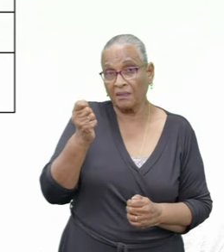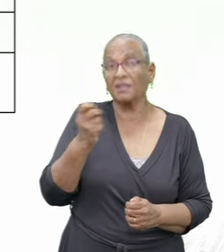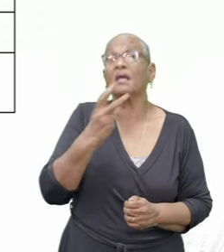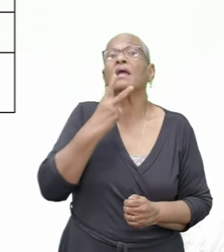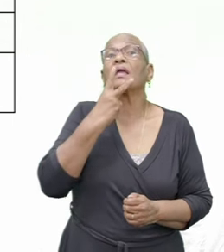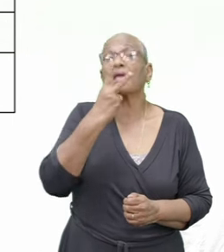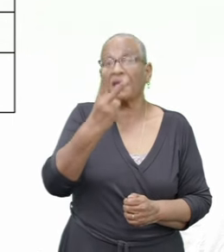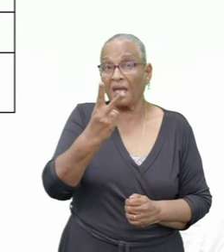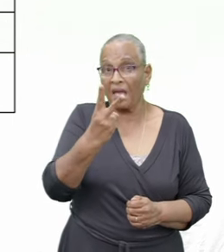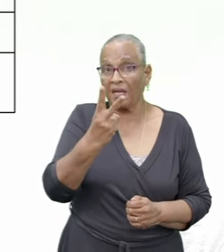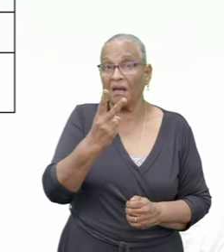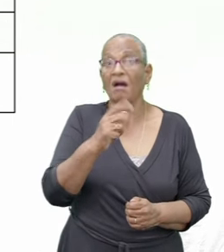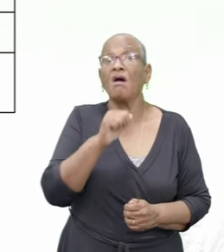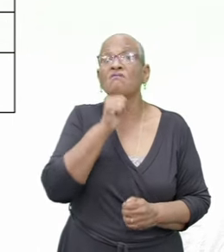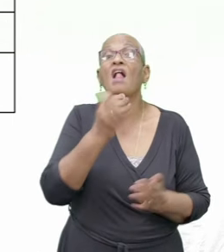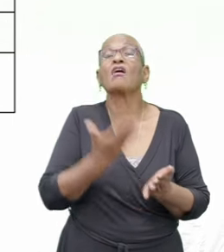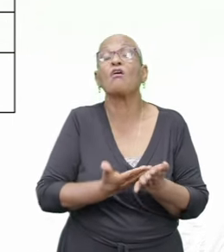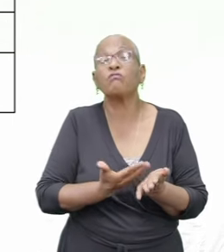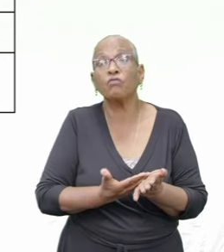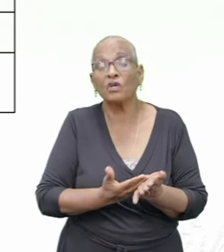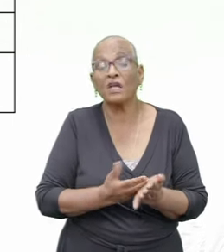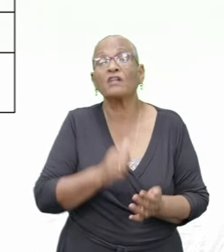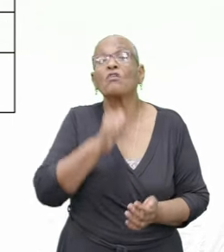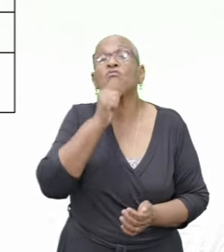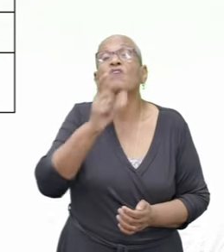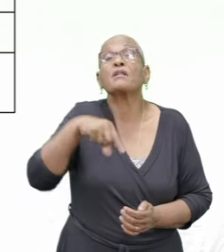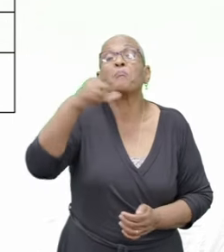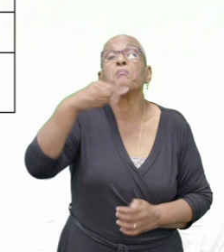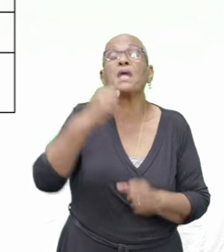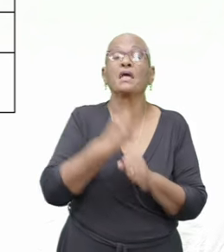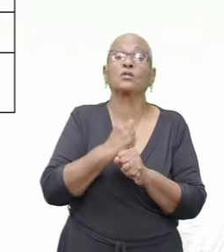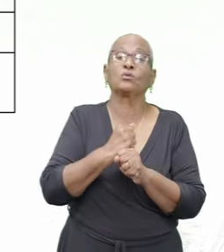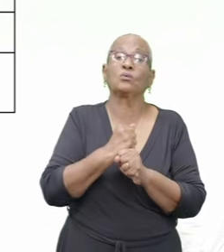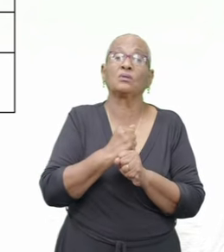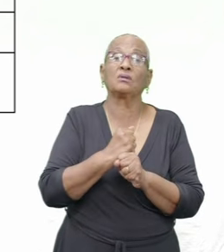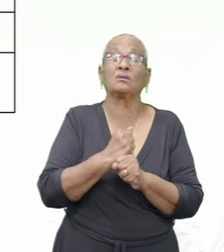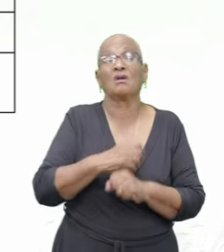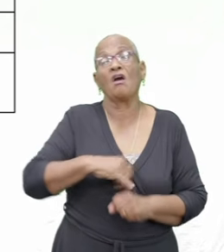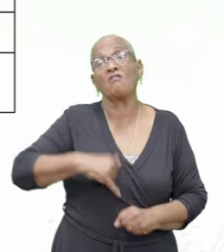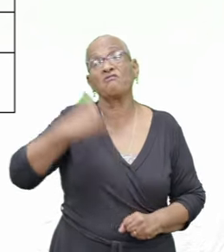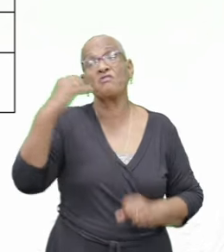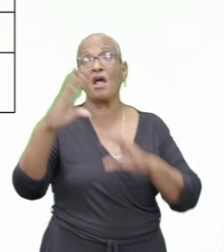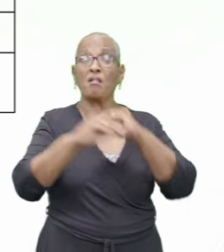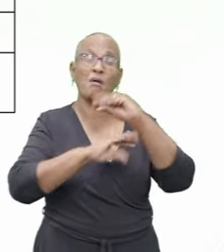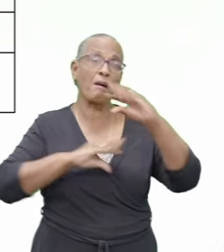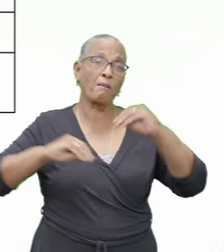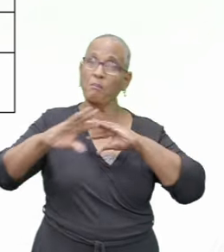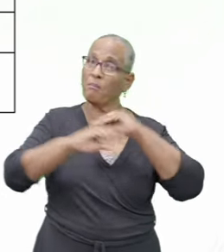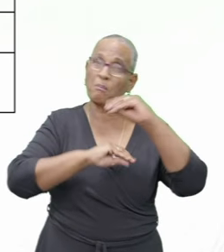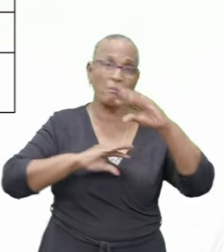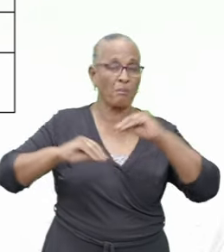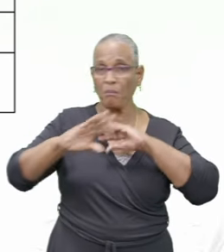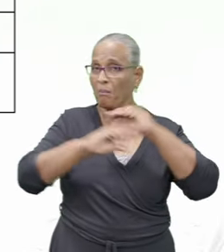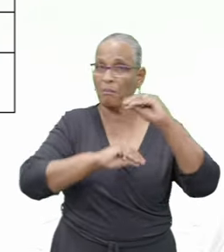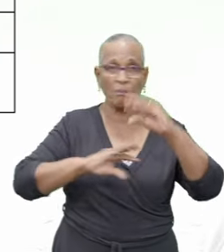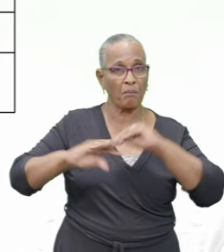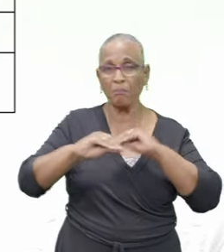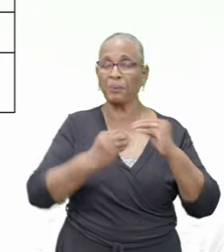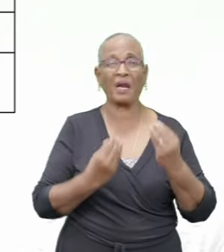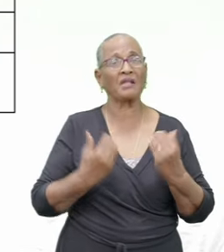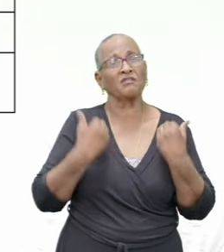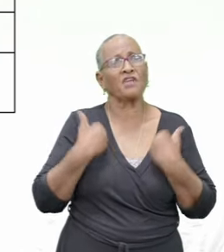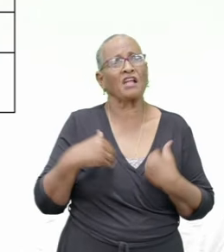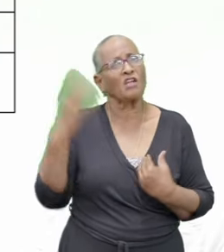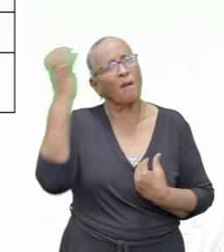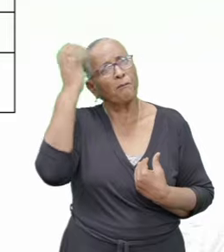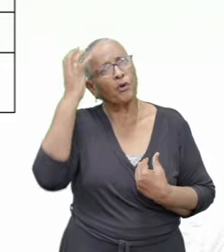naar randvoorwaarden die nog verder gecreëerd moeten worden. Zoveel mogelijk praten met zorgwerkers om te identificeren waar de knelpunten zijn.